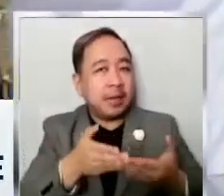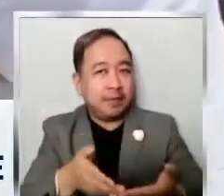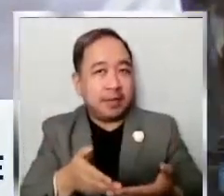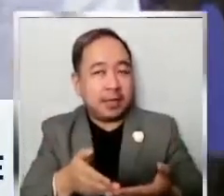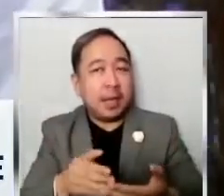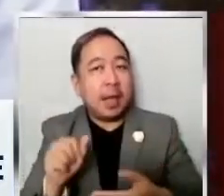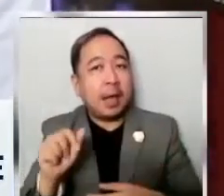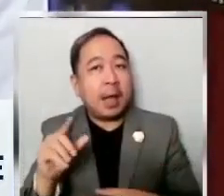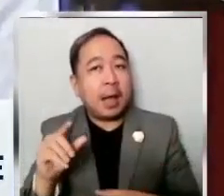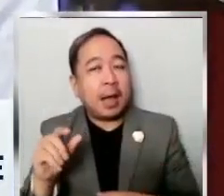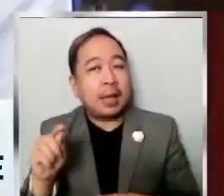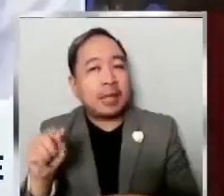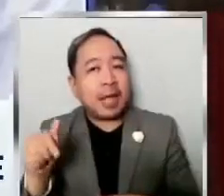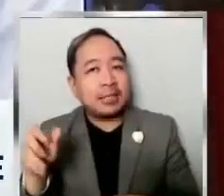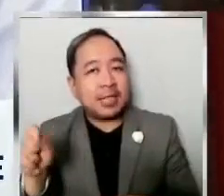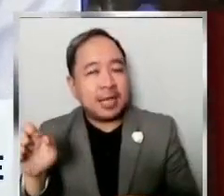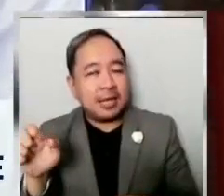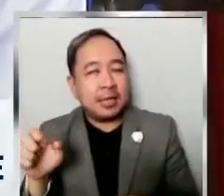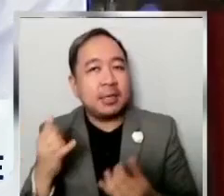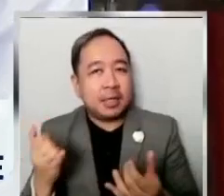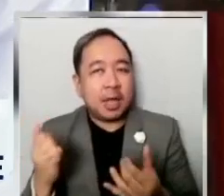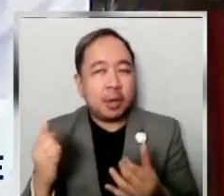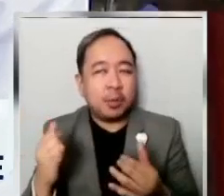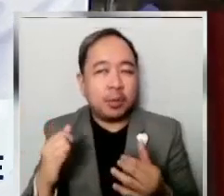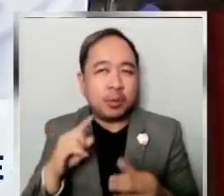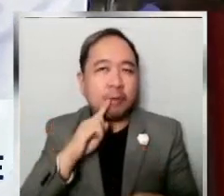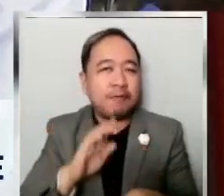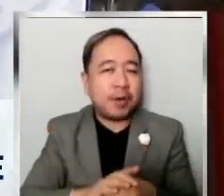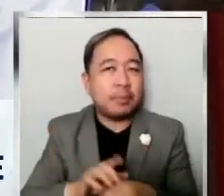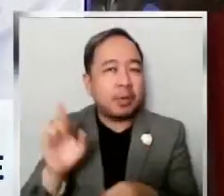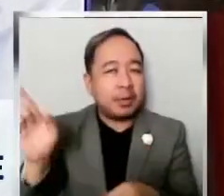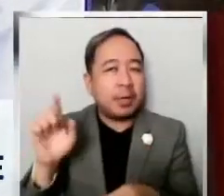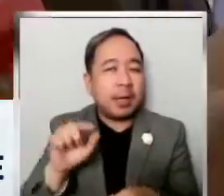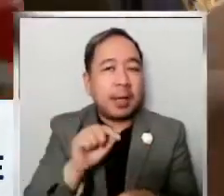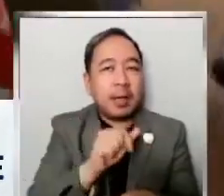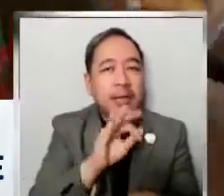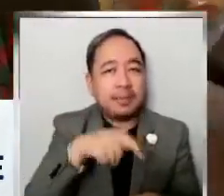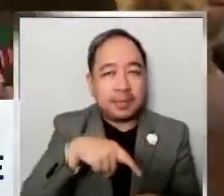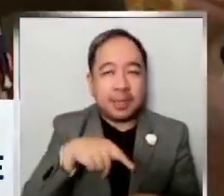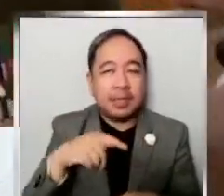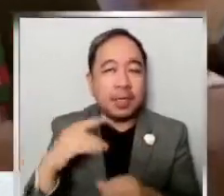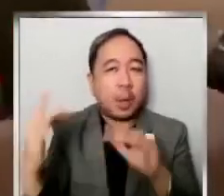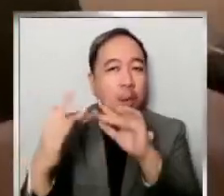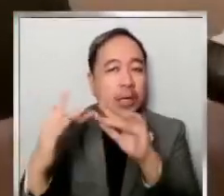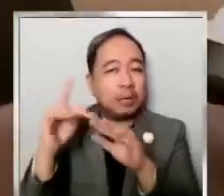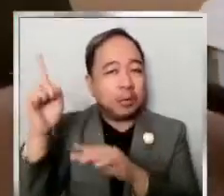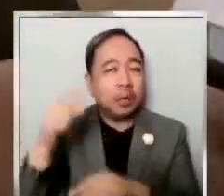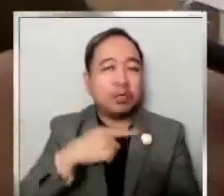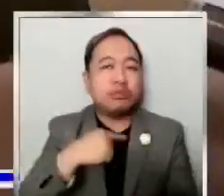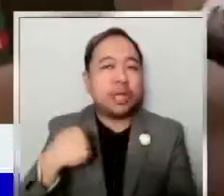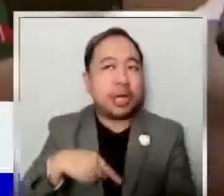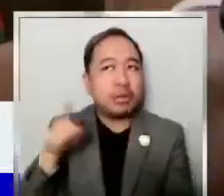na nakikipag-ugnay ng AFP sa China para hingi ng kanilang paliwanag. We have requested